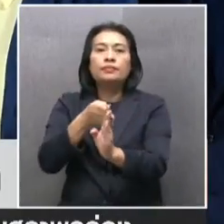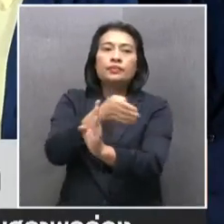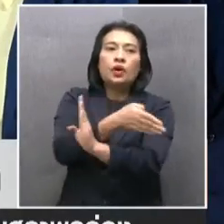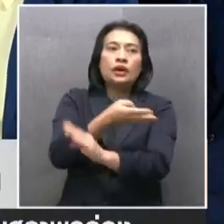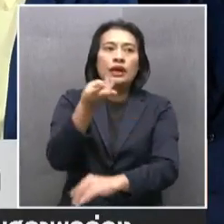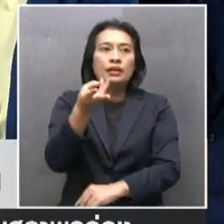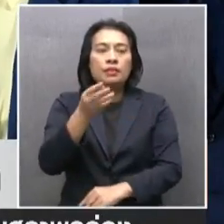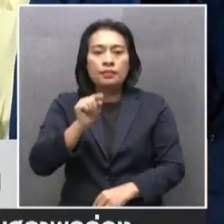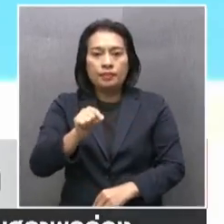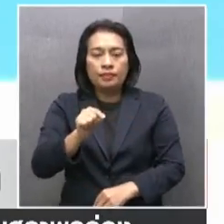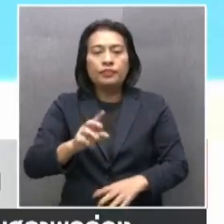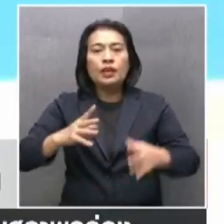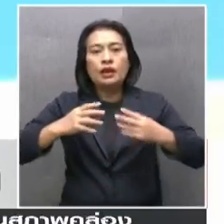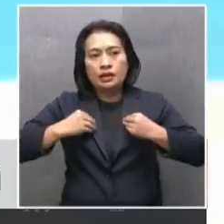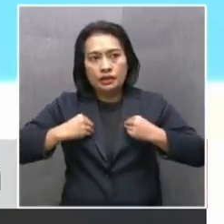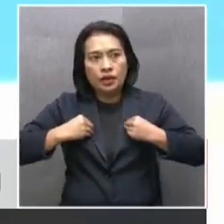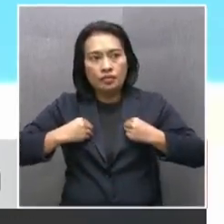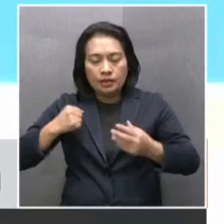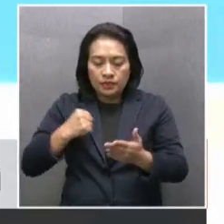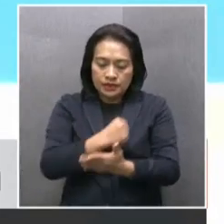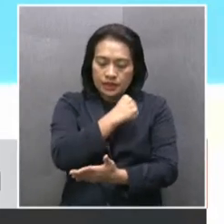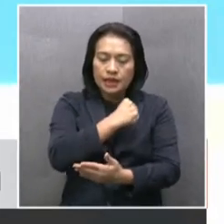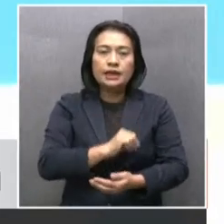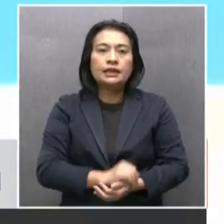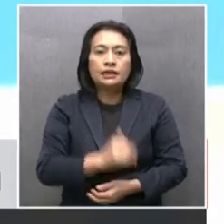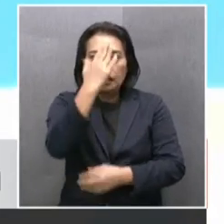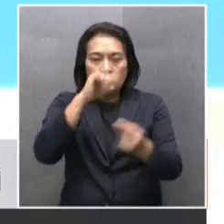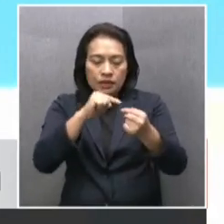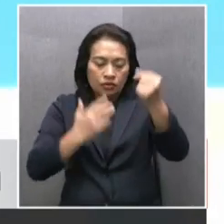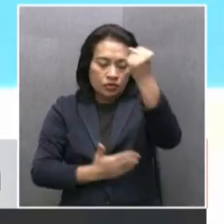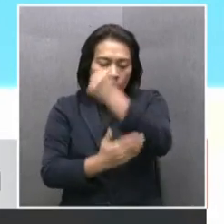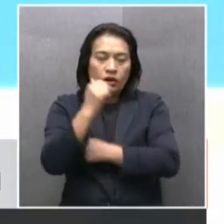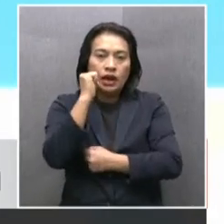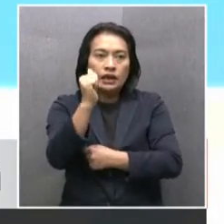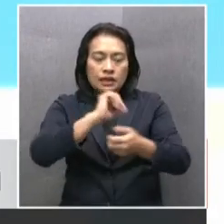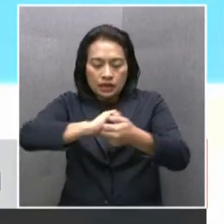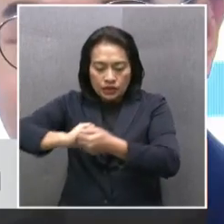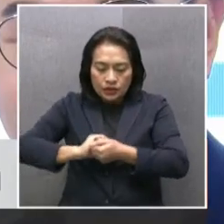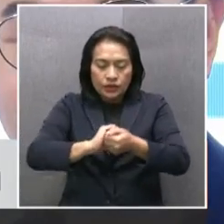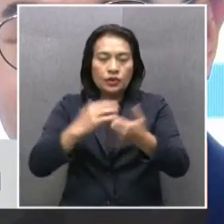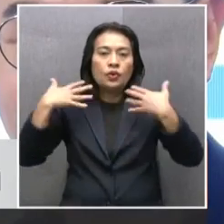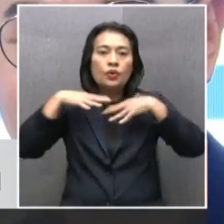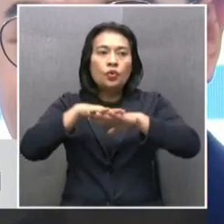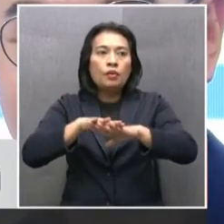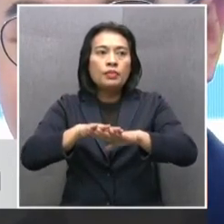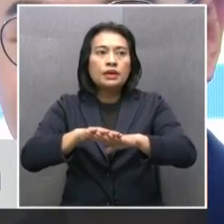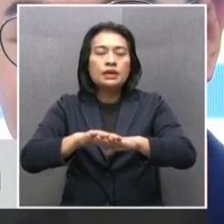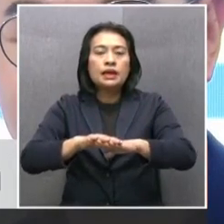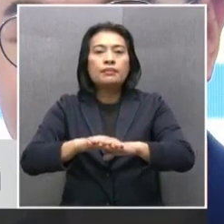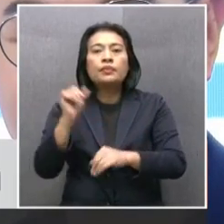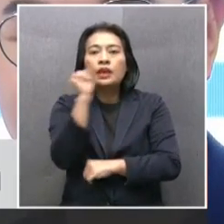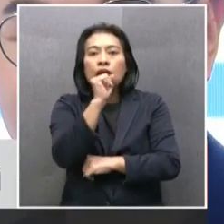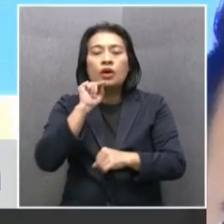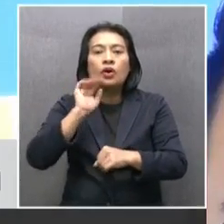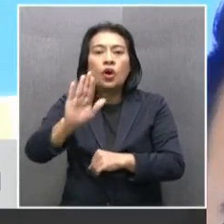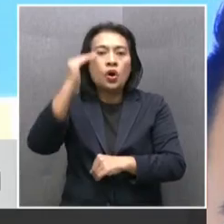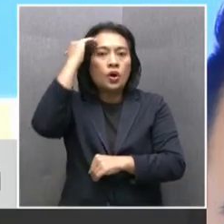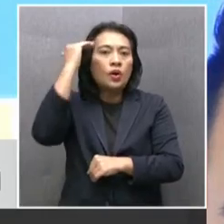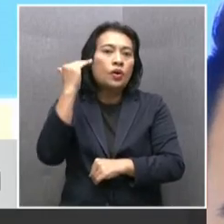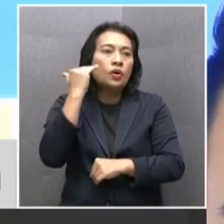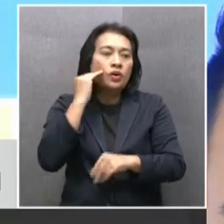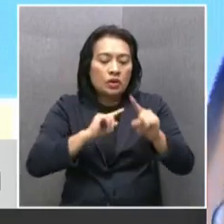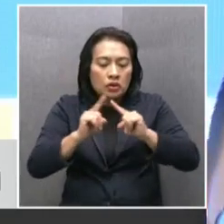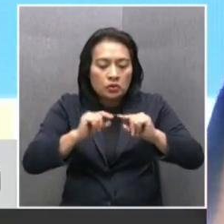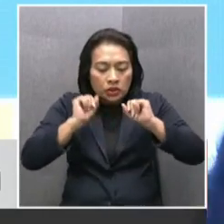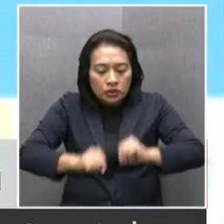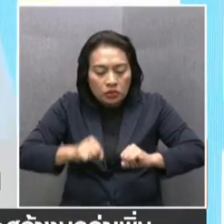านเจ้าตัวยอมรับว่าเสียดายเป็นโอกาสดีที่จะได้ร่วมงานกับนักร้องเกาหลีสาเหตุเพราะทางผู้จัดพูดคุยกันไม่ลง